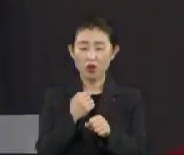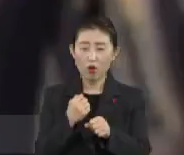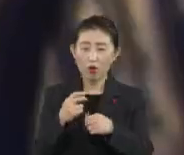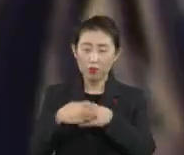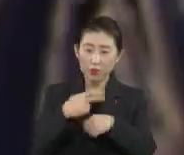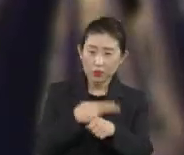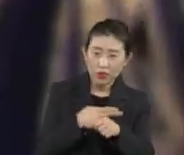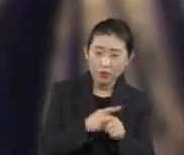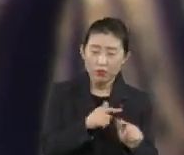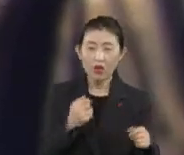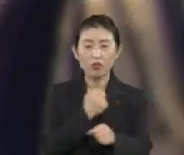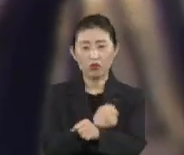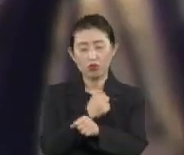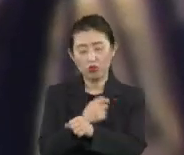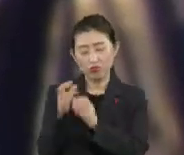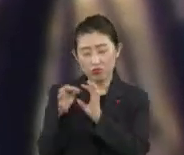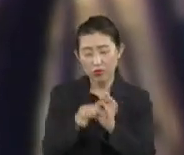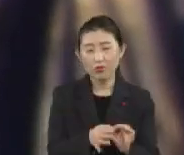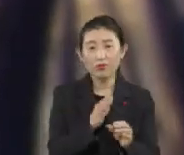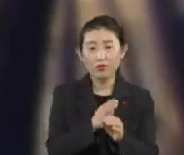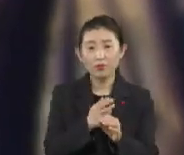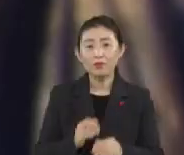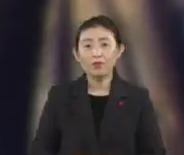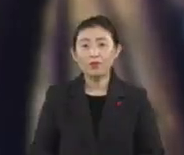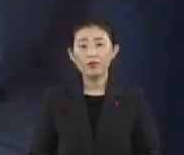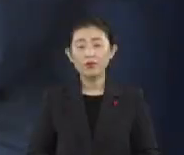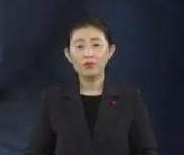있습니다. TJB 이수복입니다.